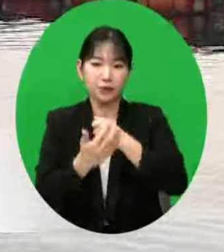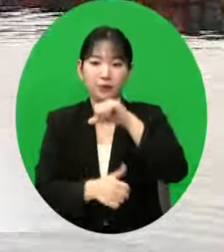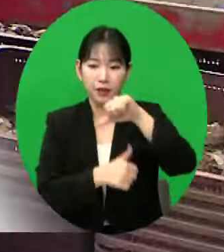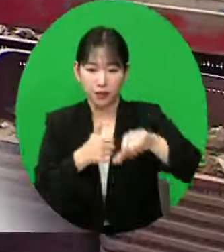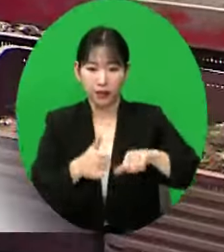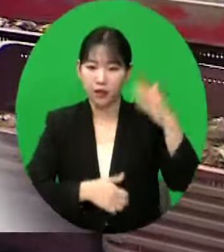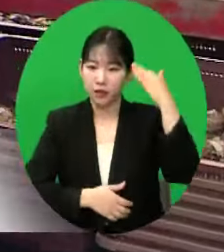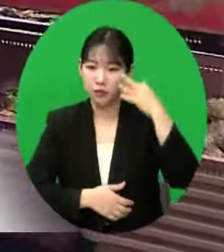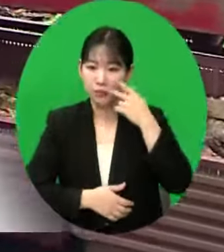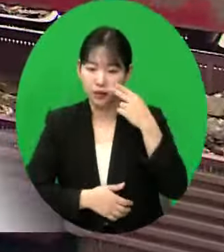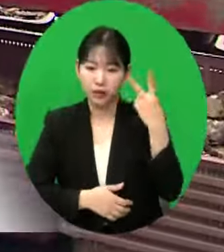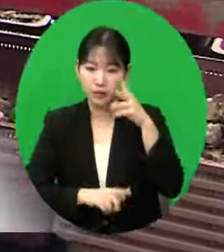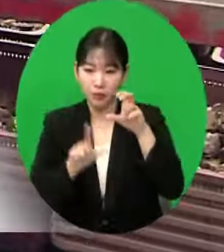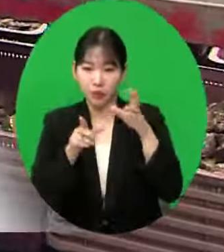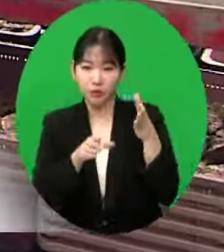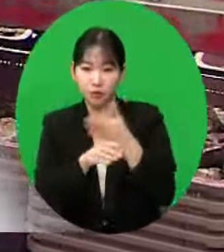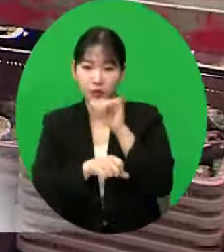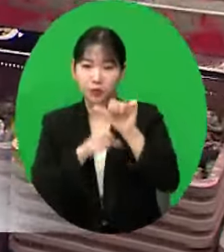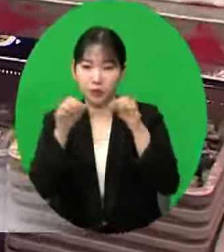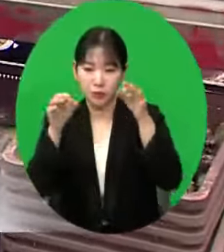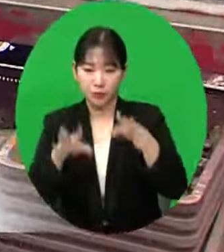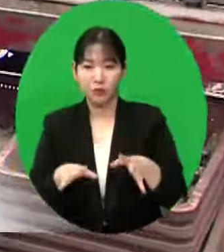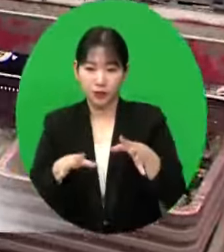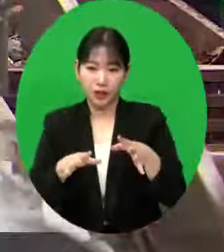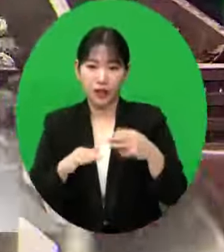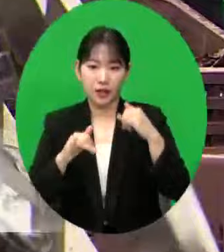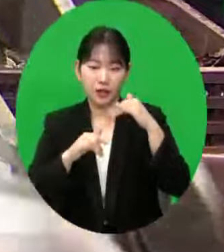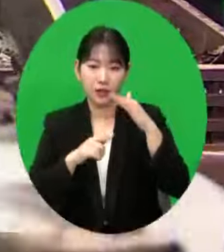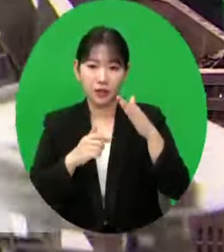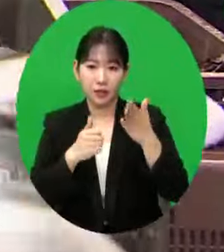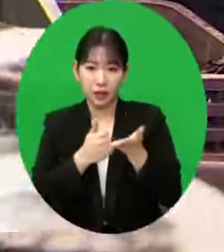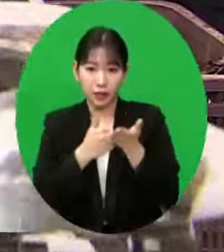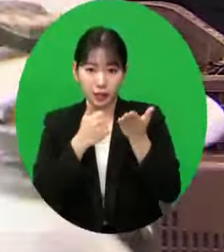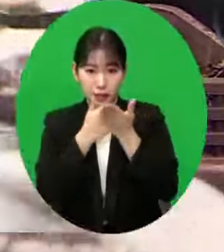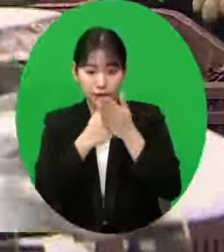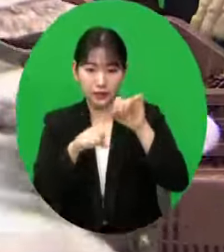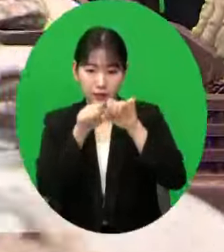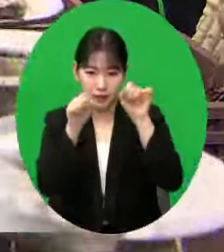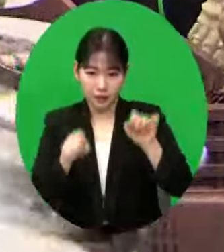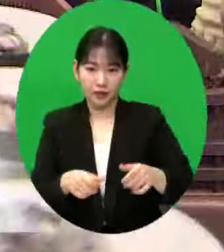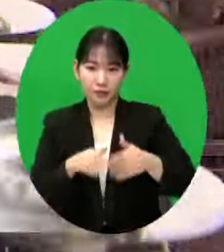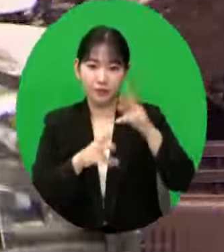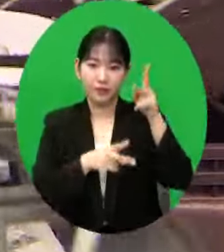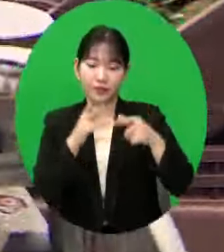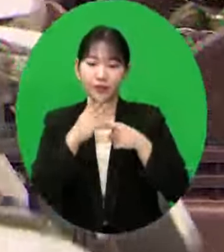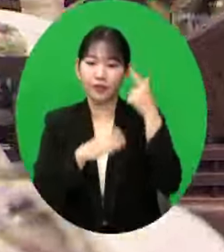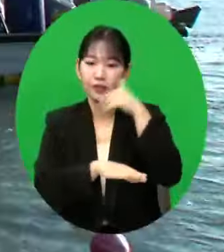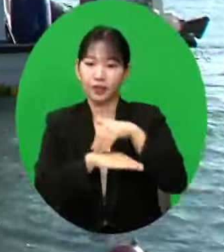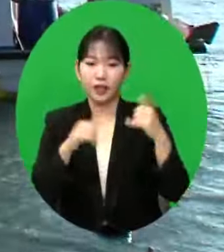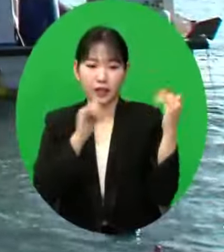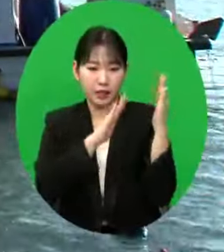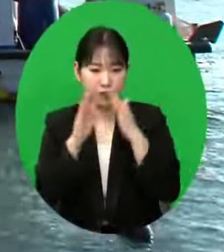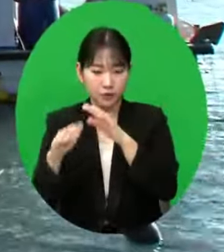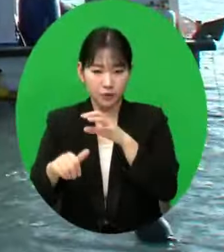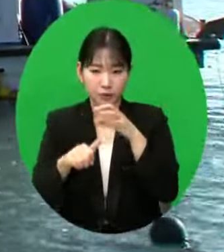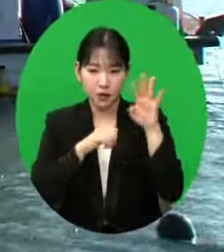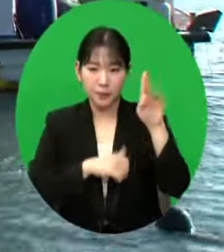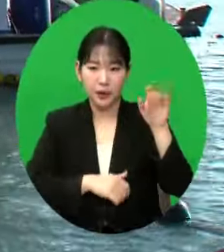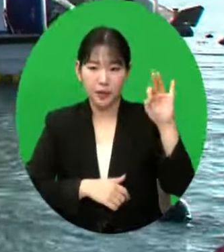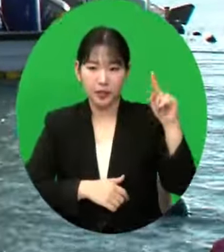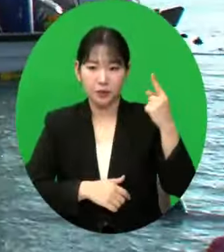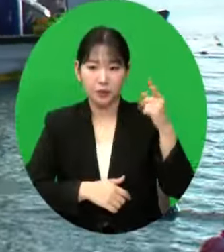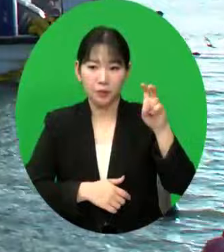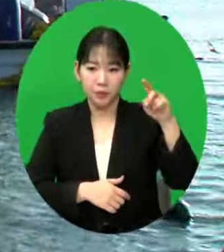2025년부터 5년 동안 외해 해조류 양식 기술 시스템 구축 사업을 추진할 예정입니다. 해조류를 활용한 바이오매스